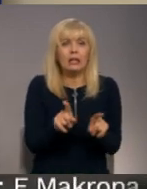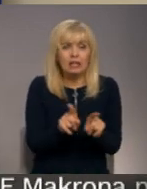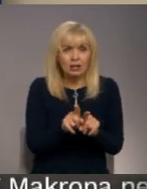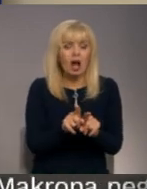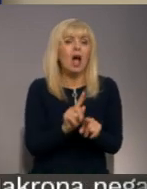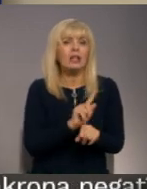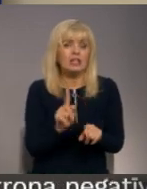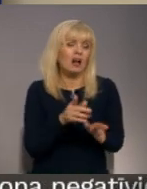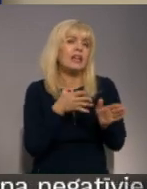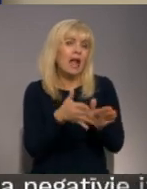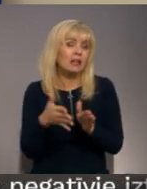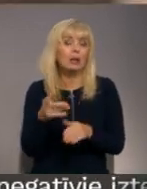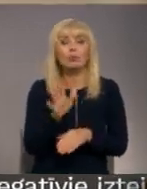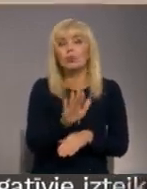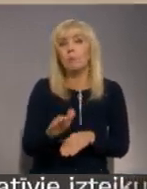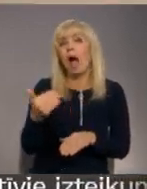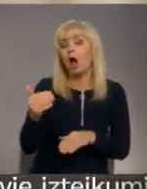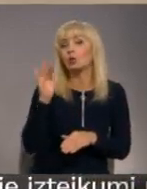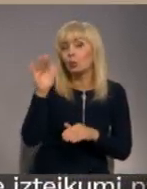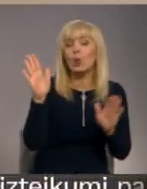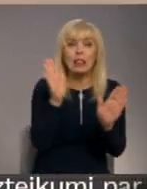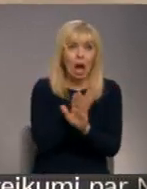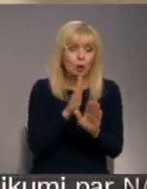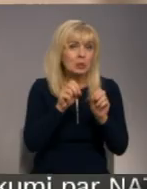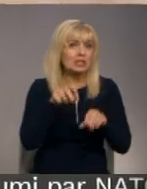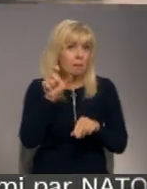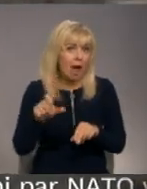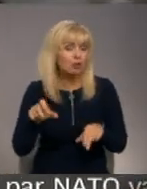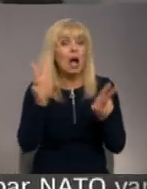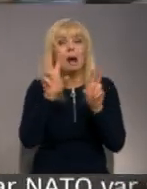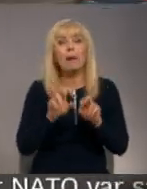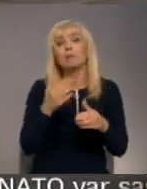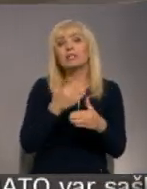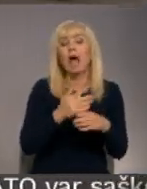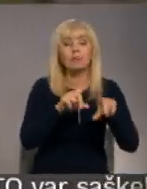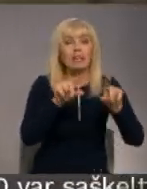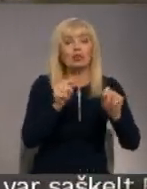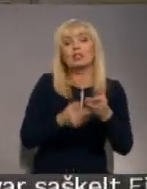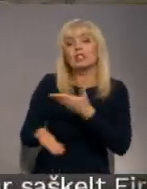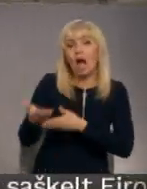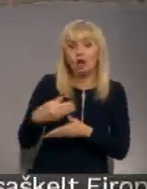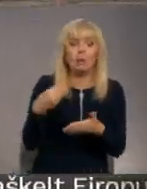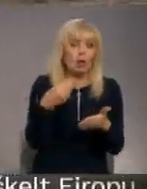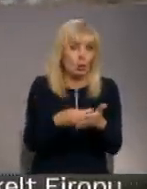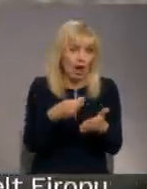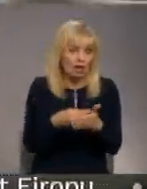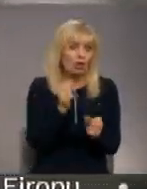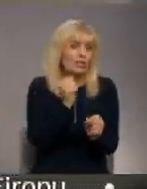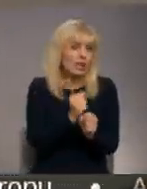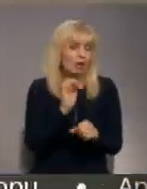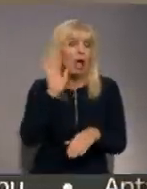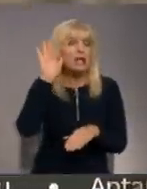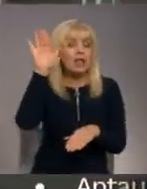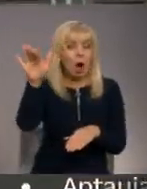lielāmā mērā ietekmes bērnu likteni. Speciālisti norāda, ka pētījums par starpinstitūciju sadarbību noderēšot arī izstrādājot